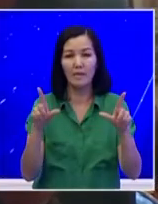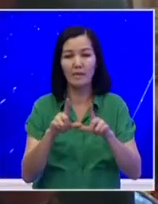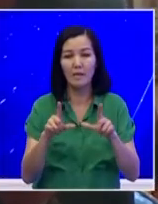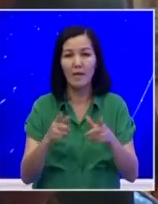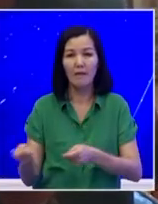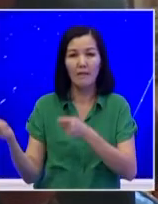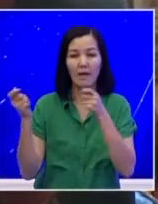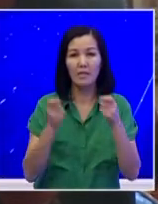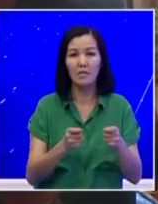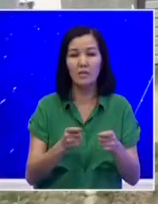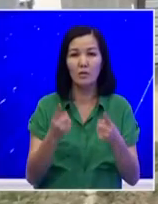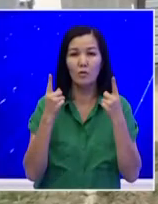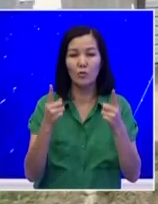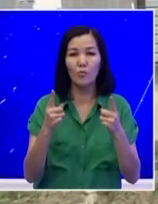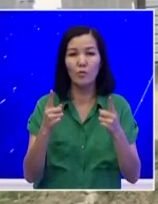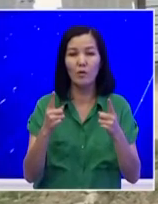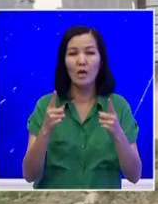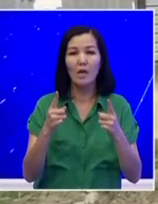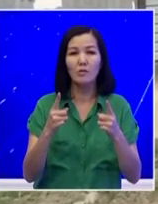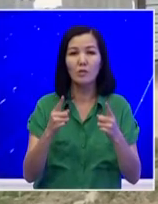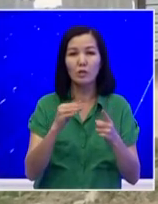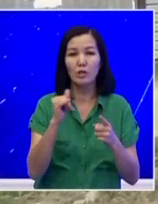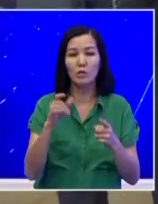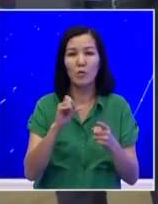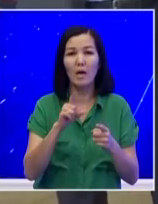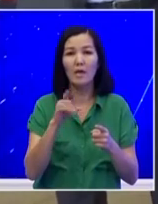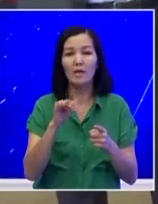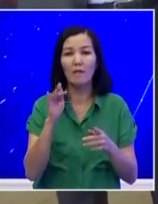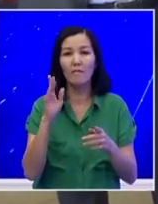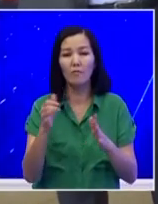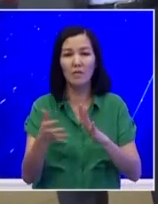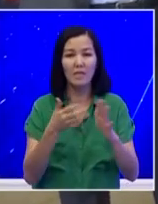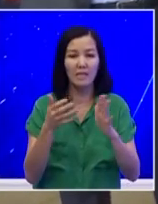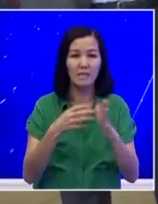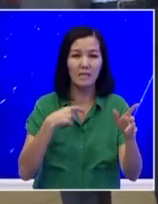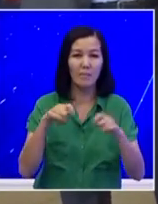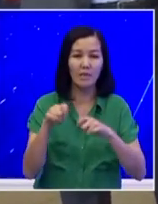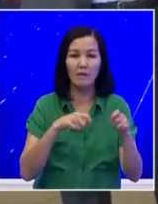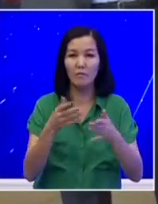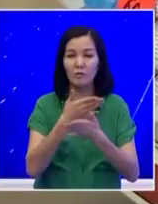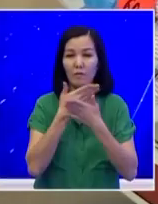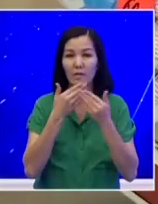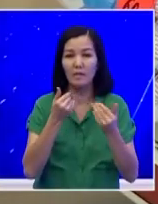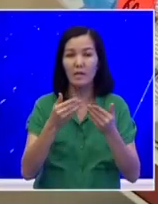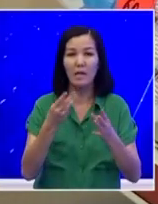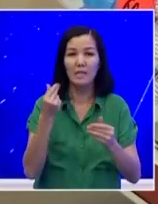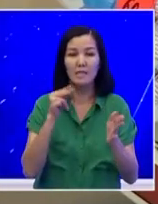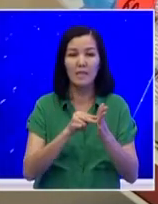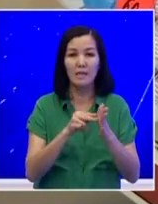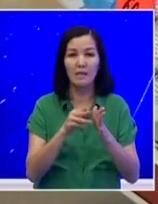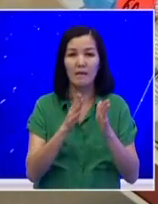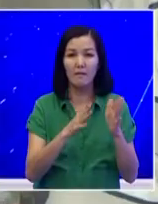также поставляются через крупную оптовую компанию ЖТСУ «Агрофуд». Недостатков в продовольствии нет, мониторинг цен на продукты